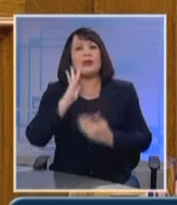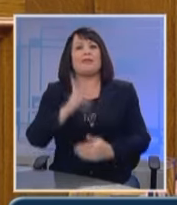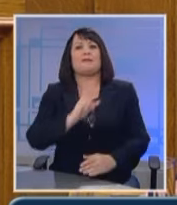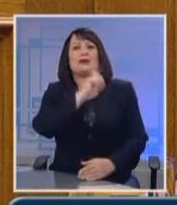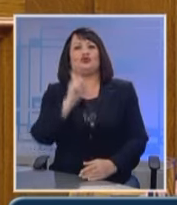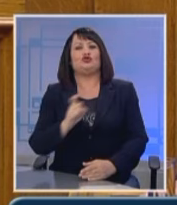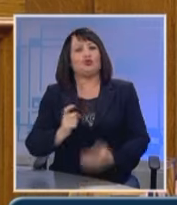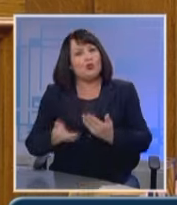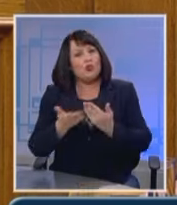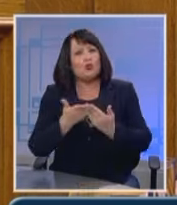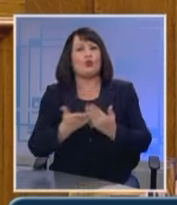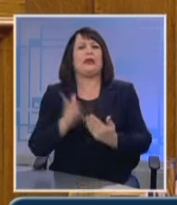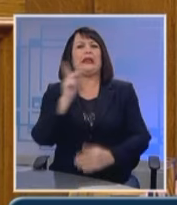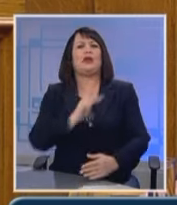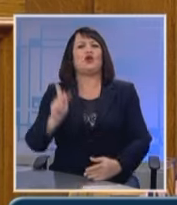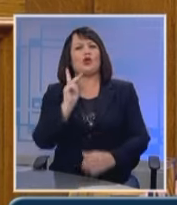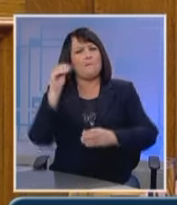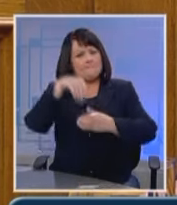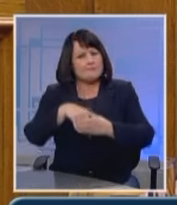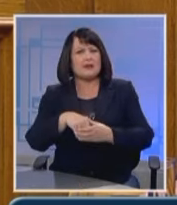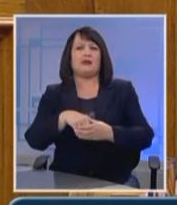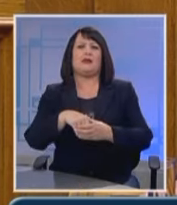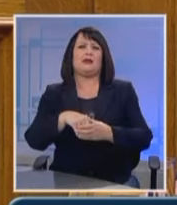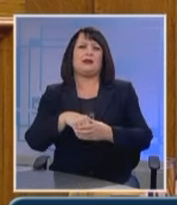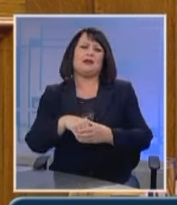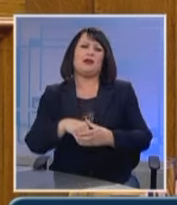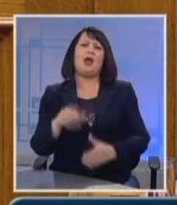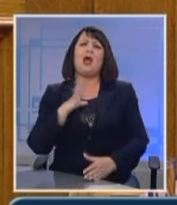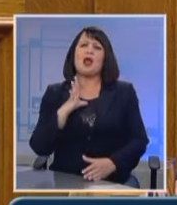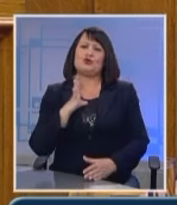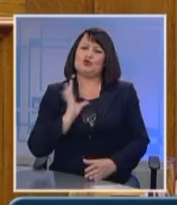τους, να κοινωνικοποιηθούν και να είναι ενεργά μέλη